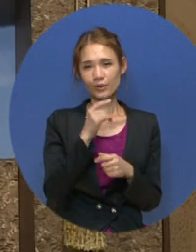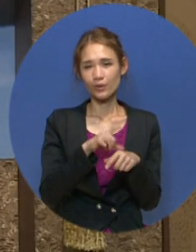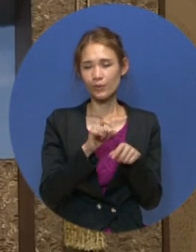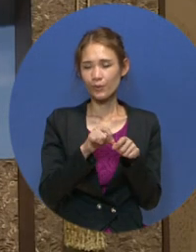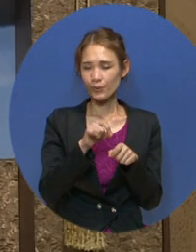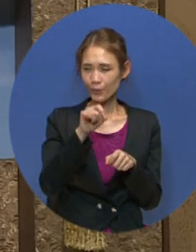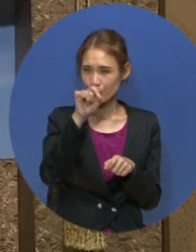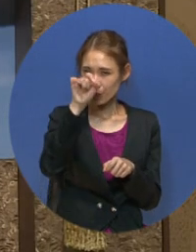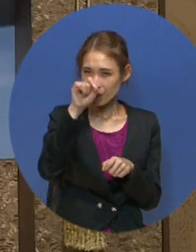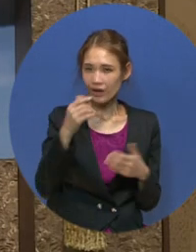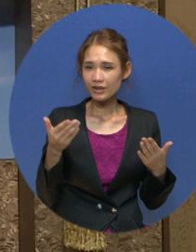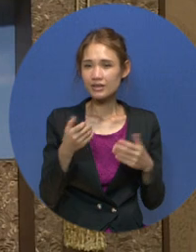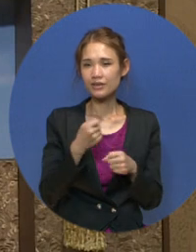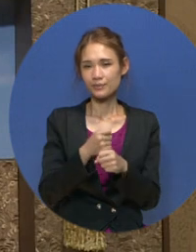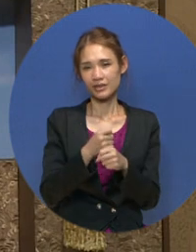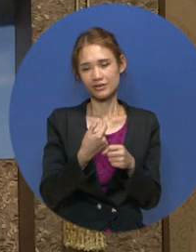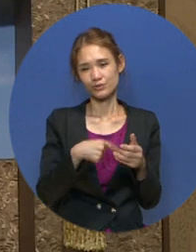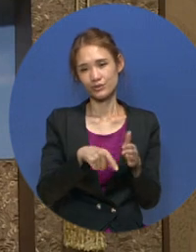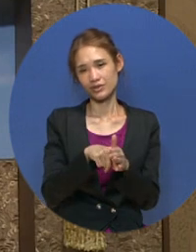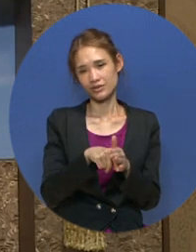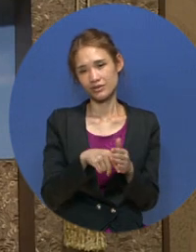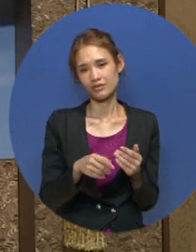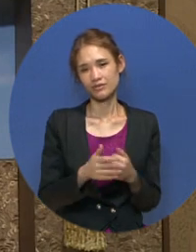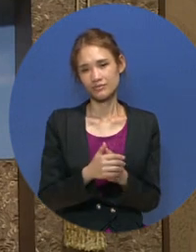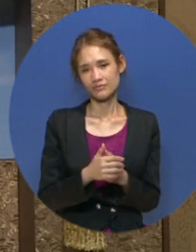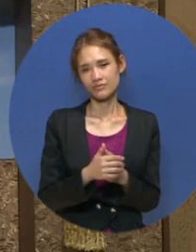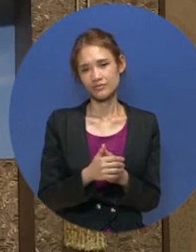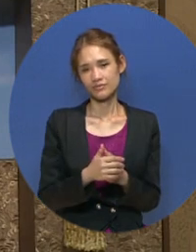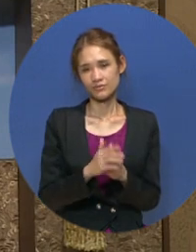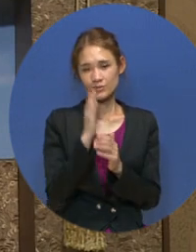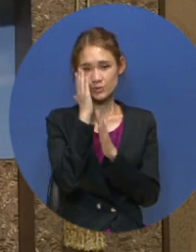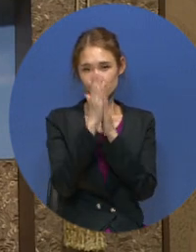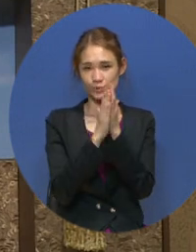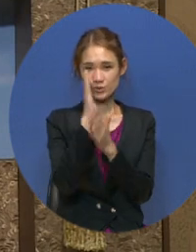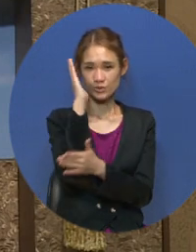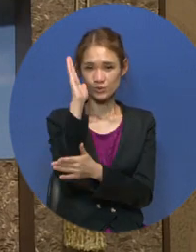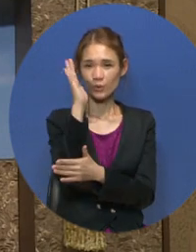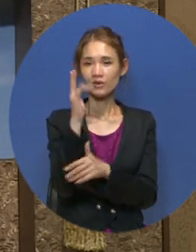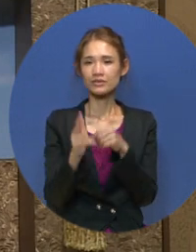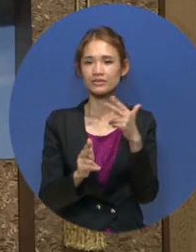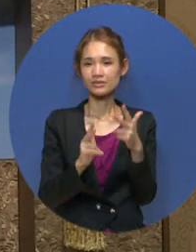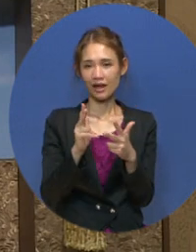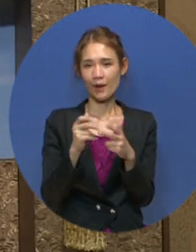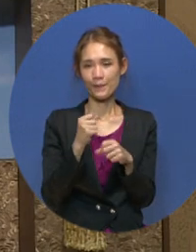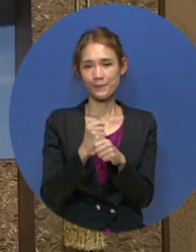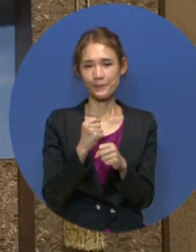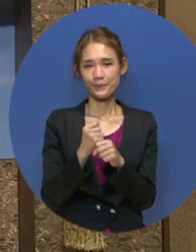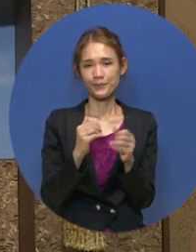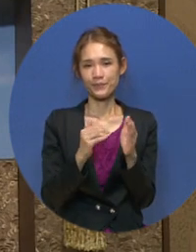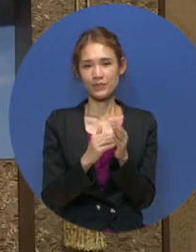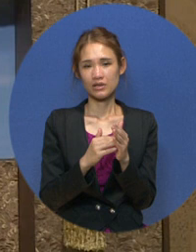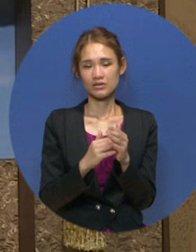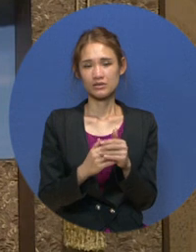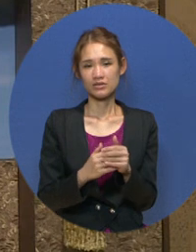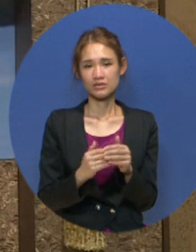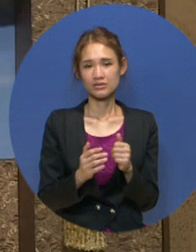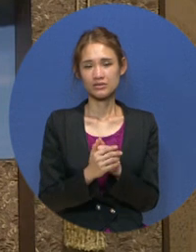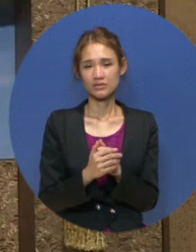수 있는 직무를 만들기 위해서 네. 저희 숲스토리라는 사업을 만들었는데요. 정작